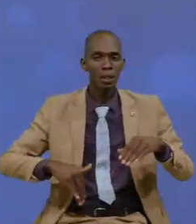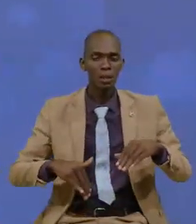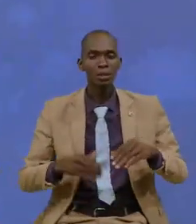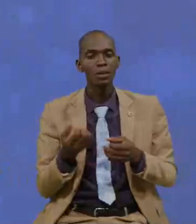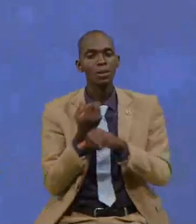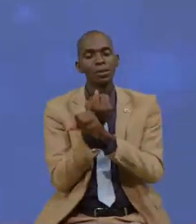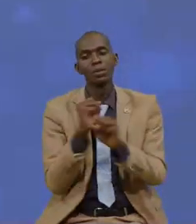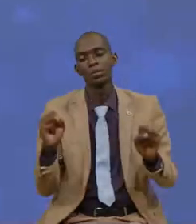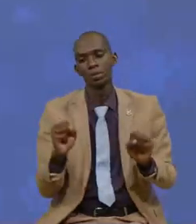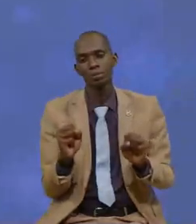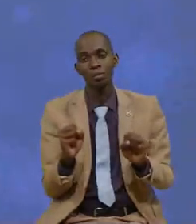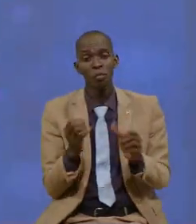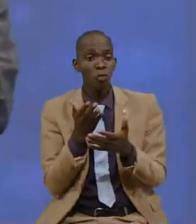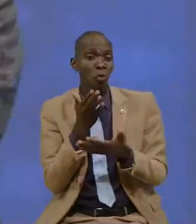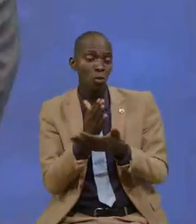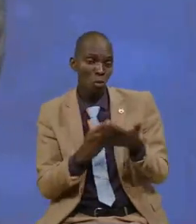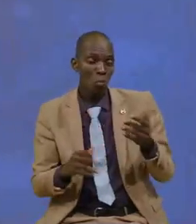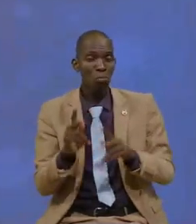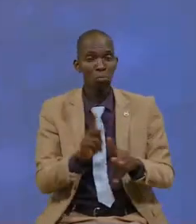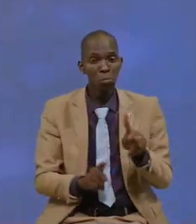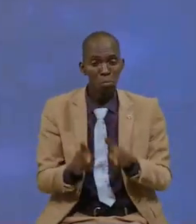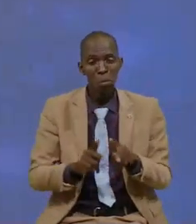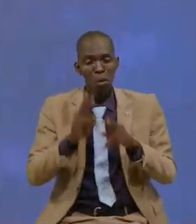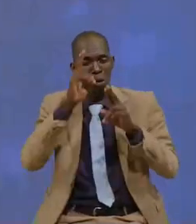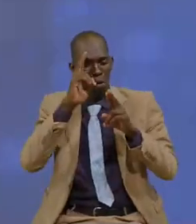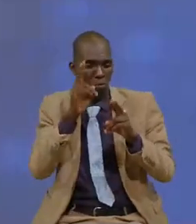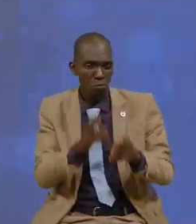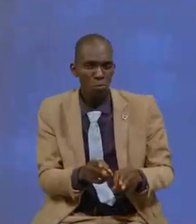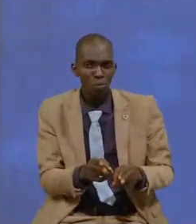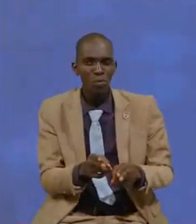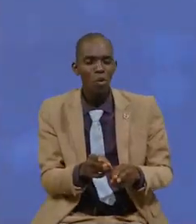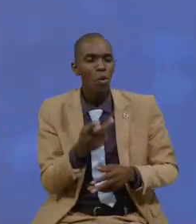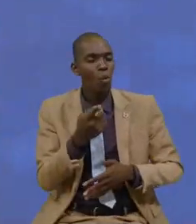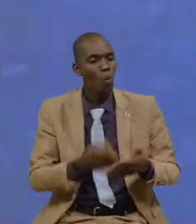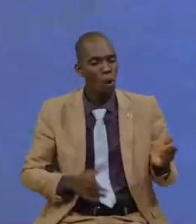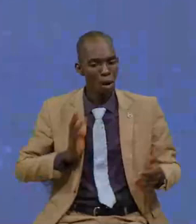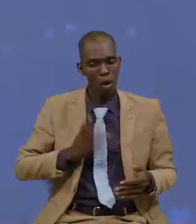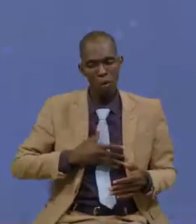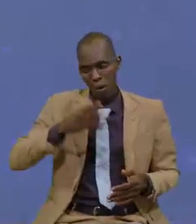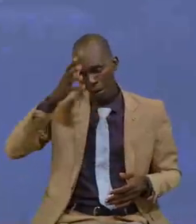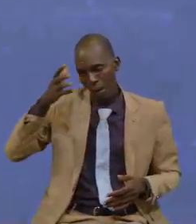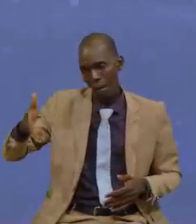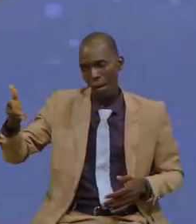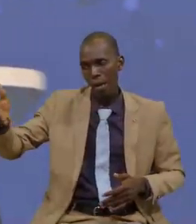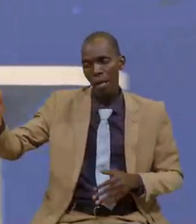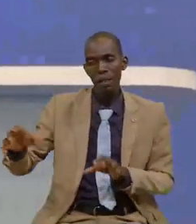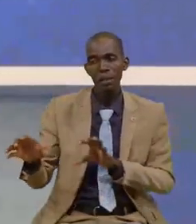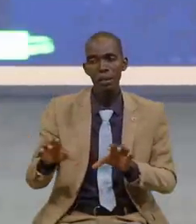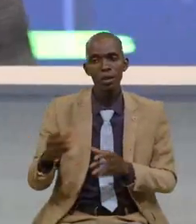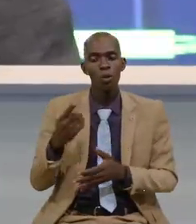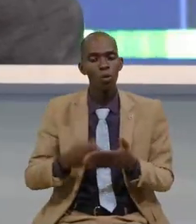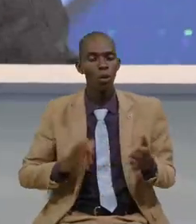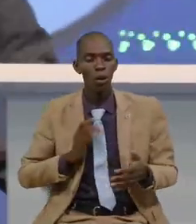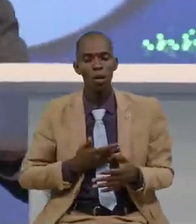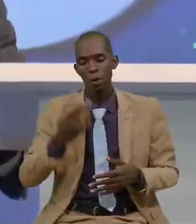plus que le salut. Il y a des gens qui honorent ce que nos pères ont fait, ce